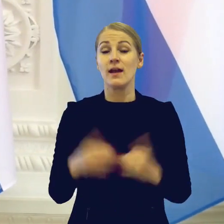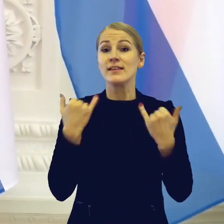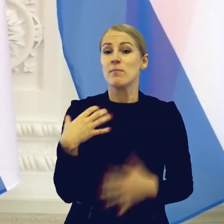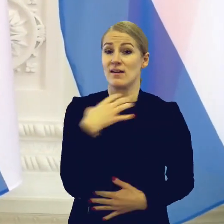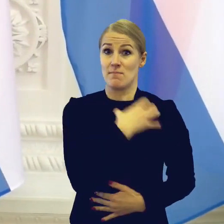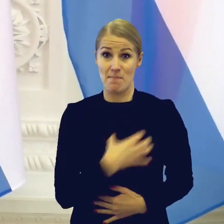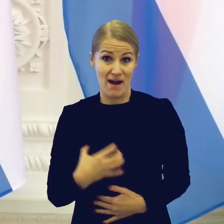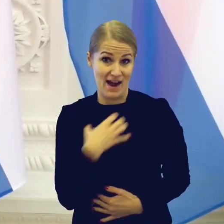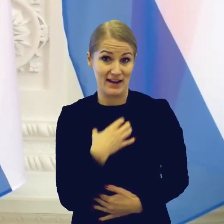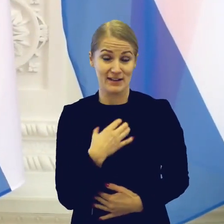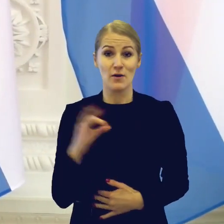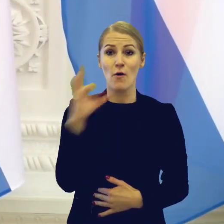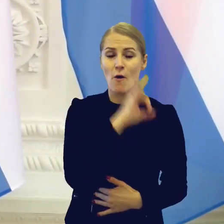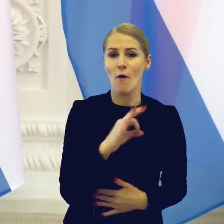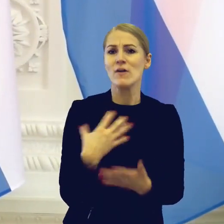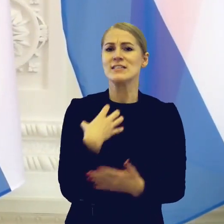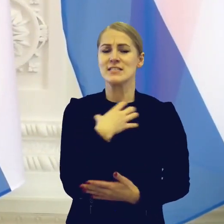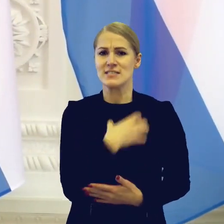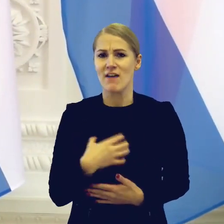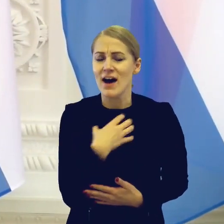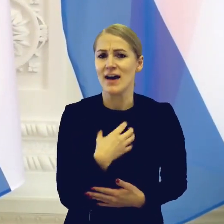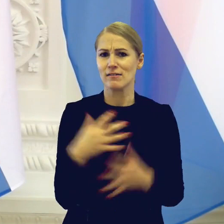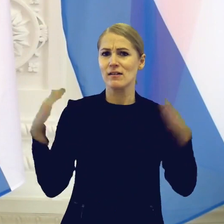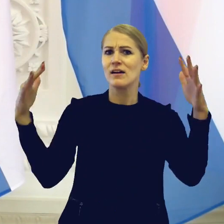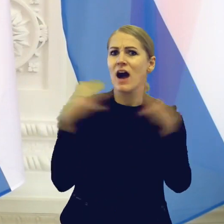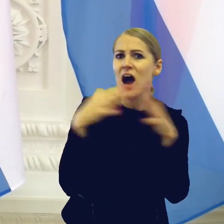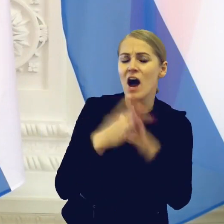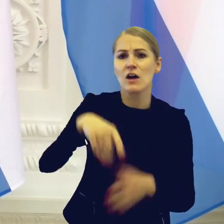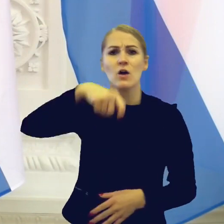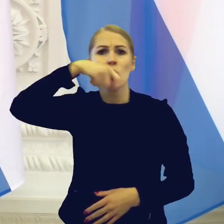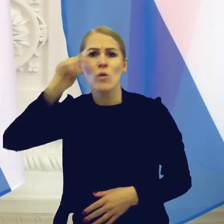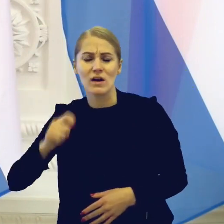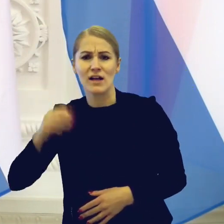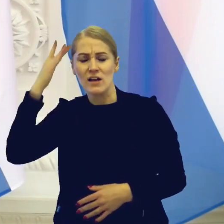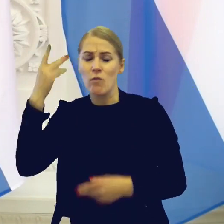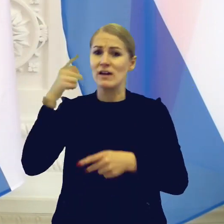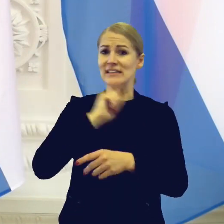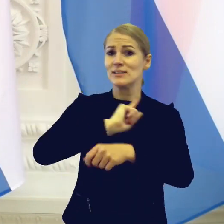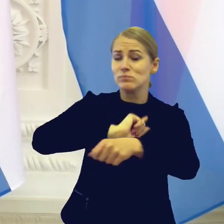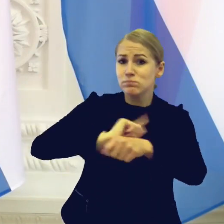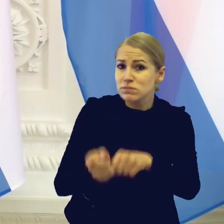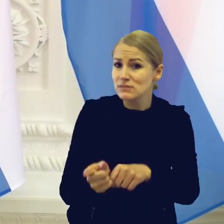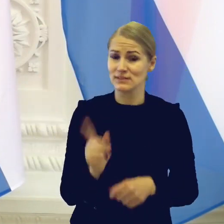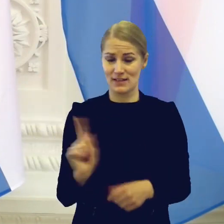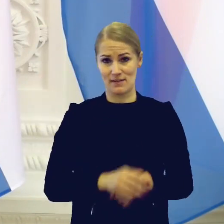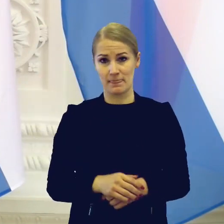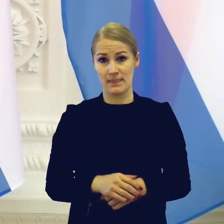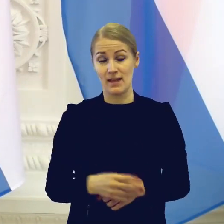pagrindo matyti, kad šis beprasmis karas Ukrainoje baigsis greitai. Lietuvoje